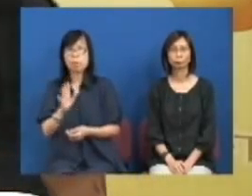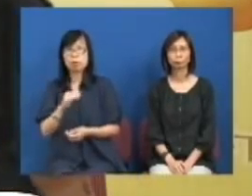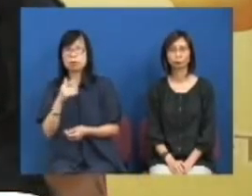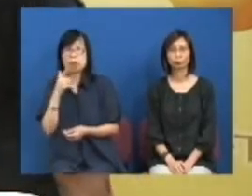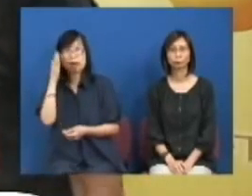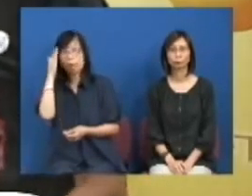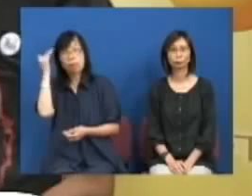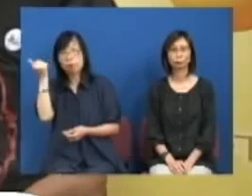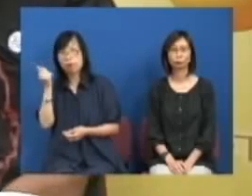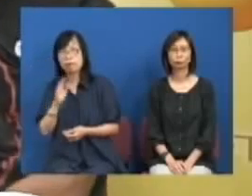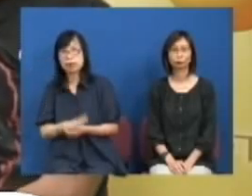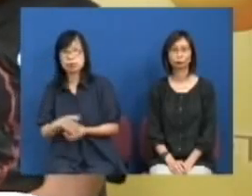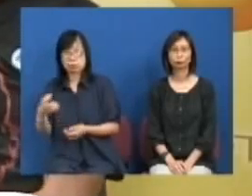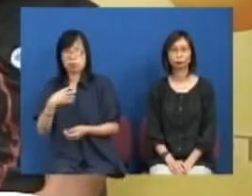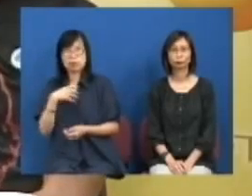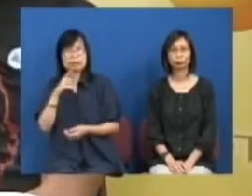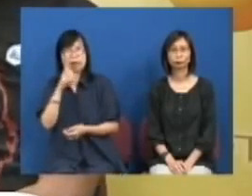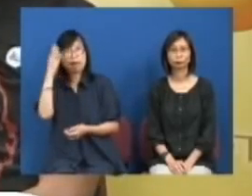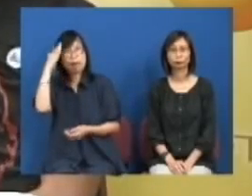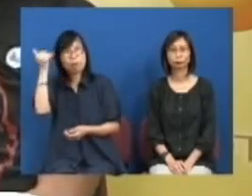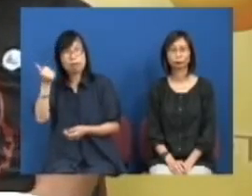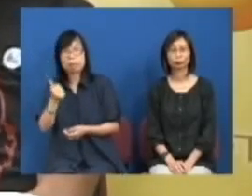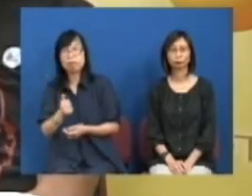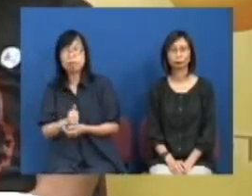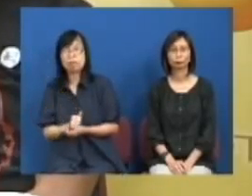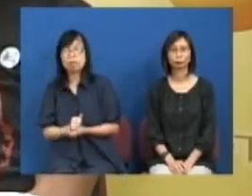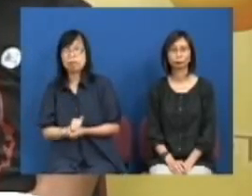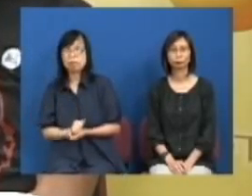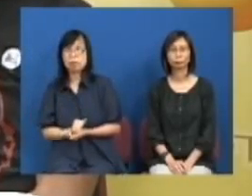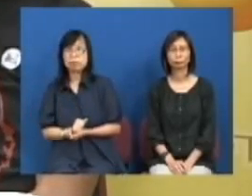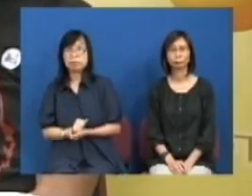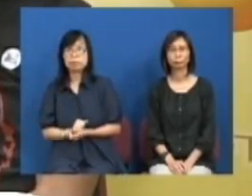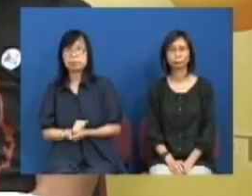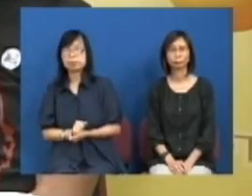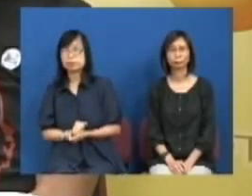大家覺得係僥倖嘅，即係話